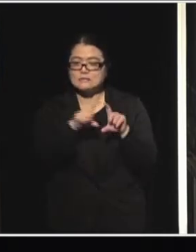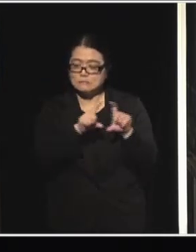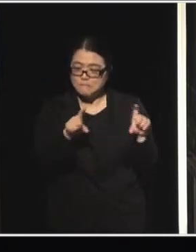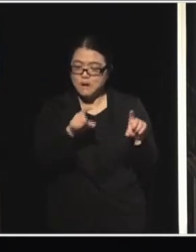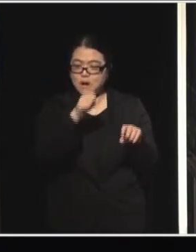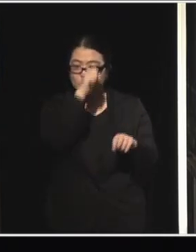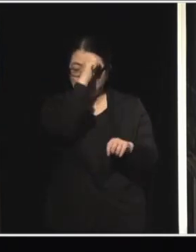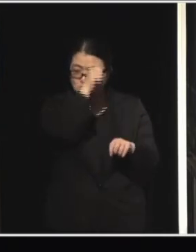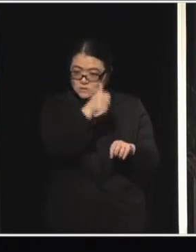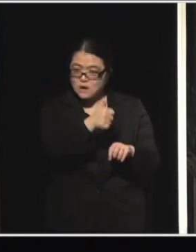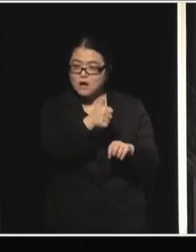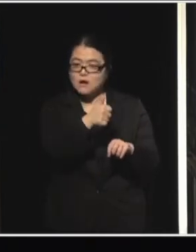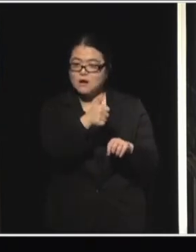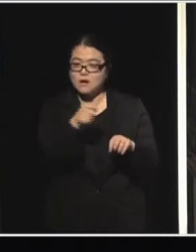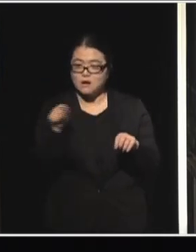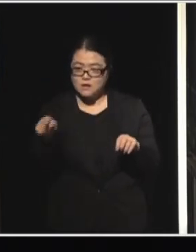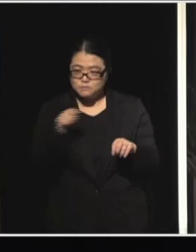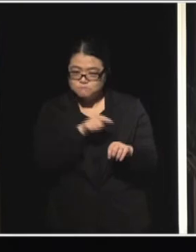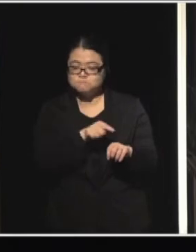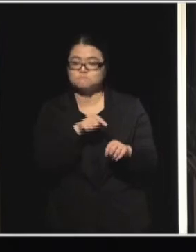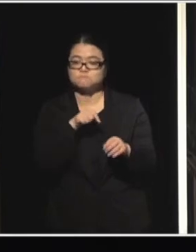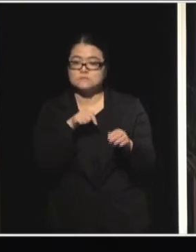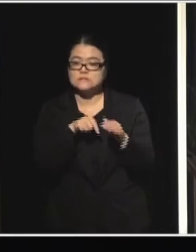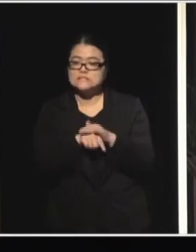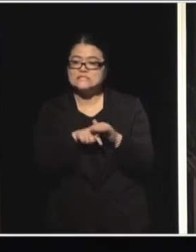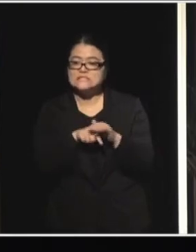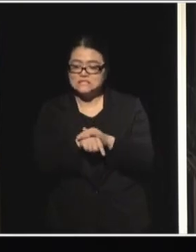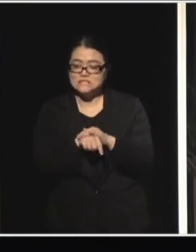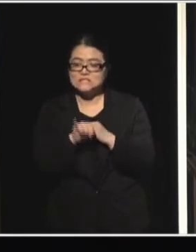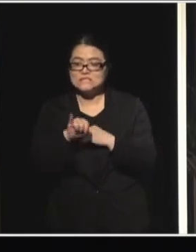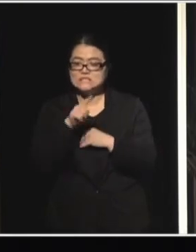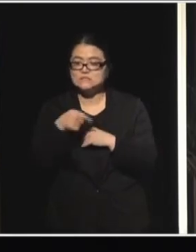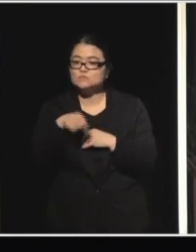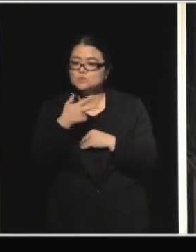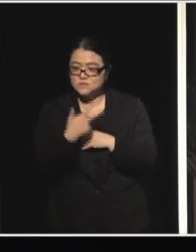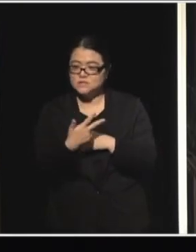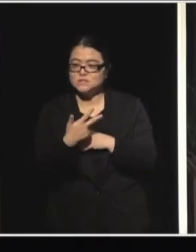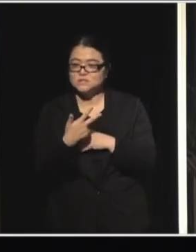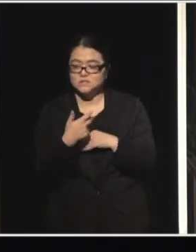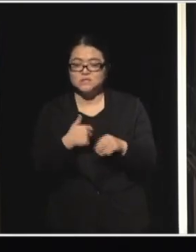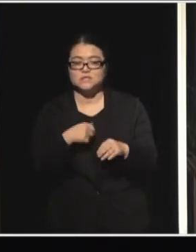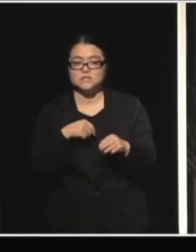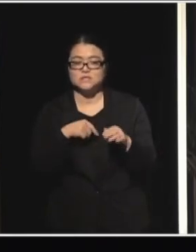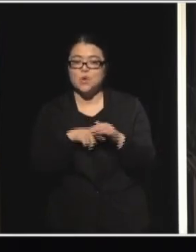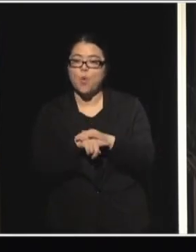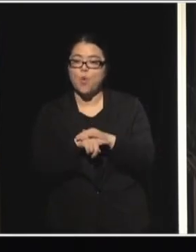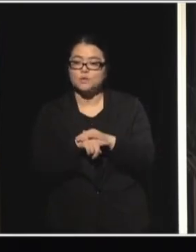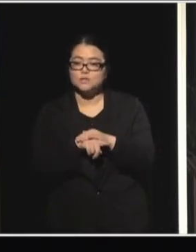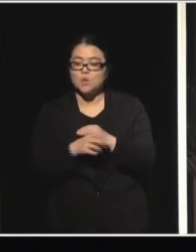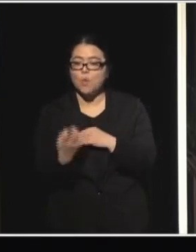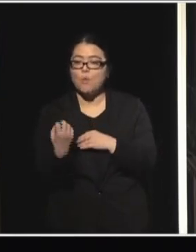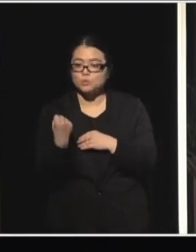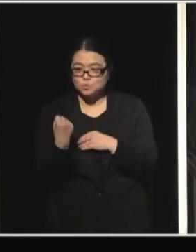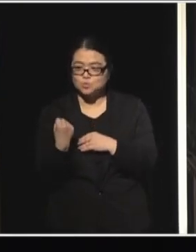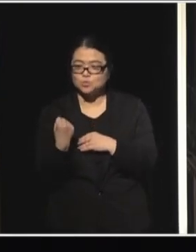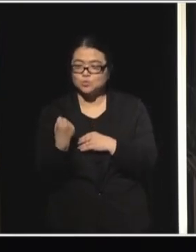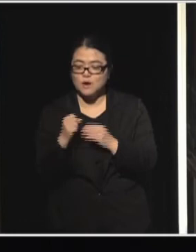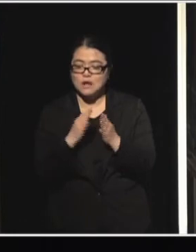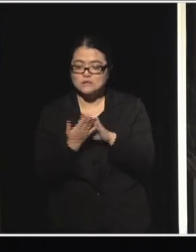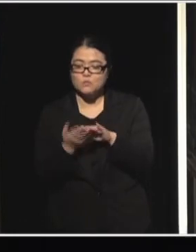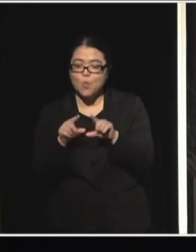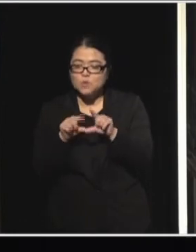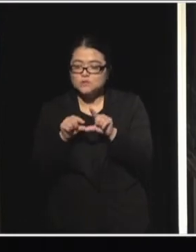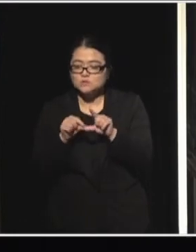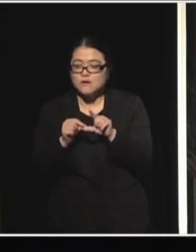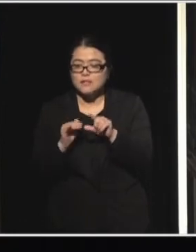なへ良い子がですねいよいを持つ人が死亡実がたかったというたかったかで研究です